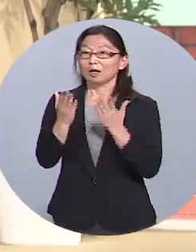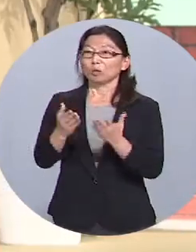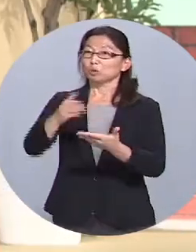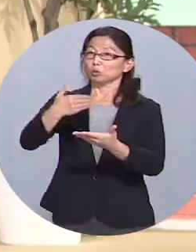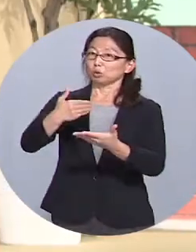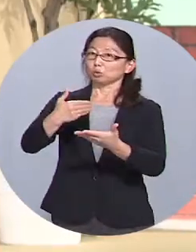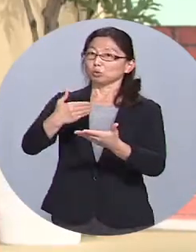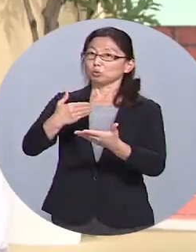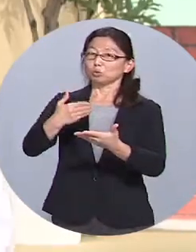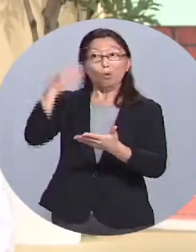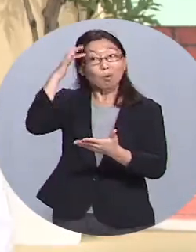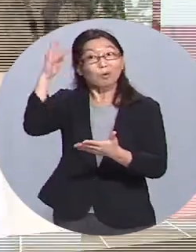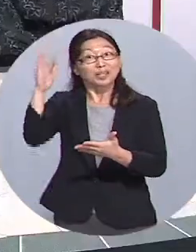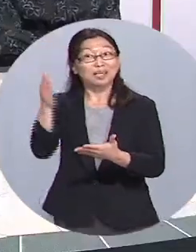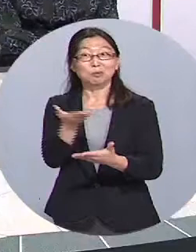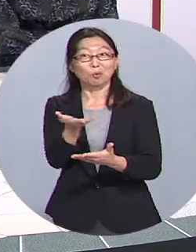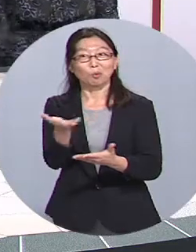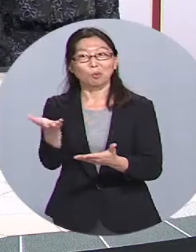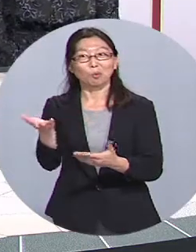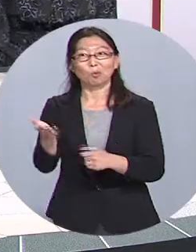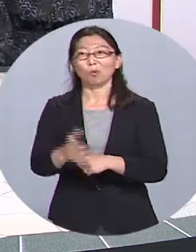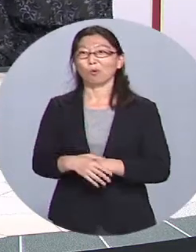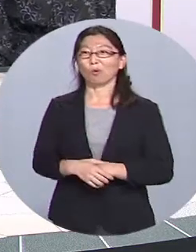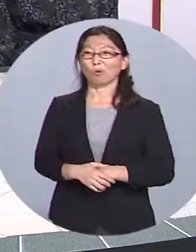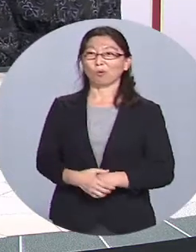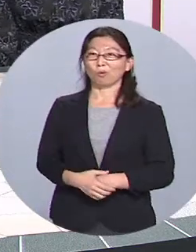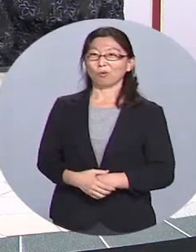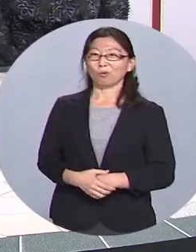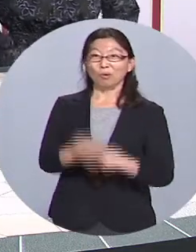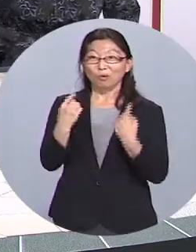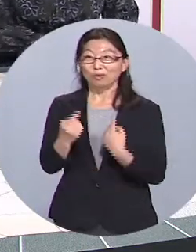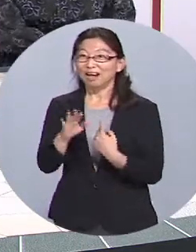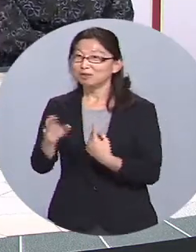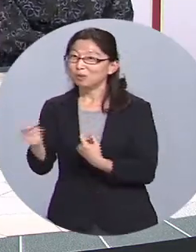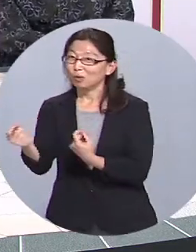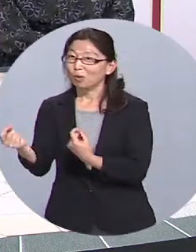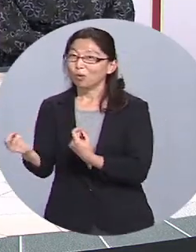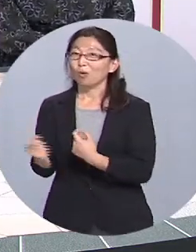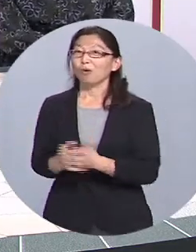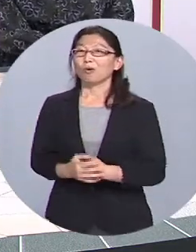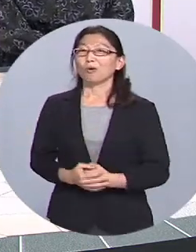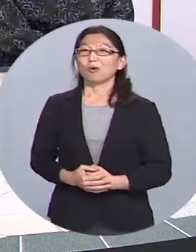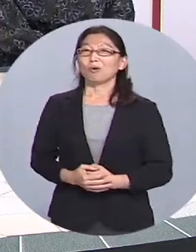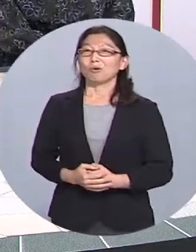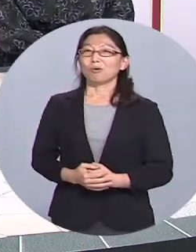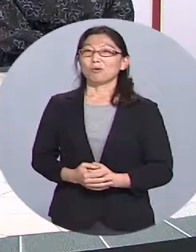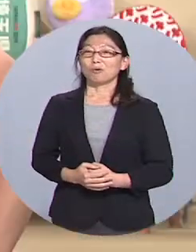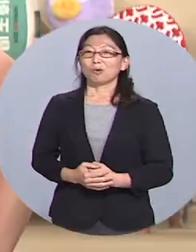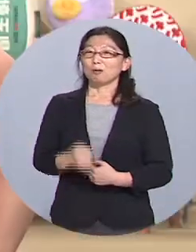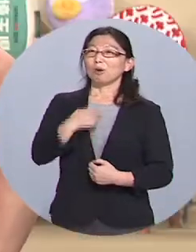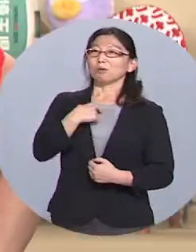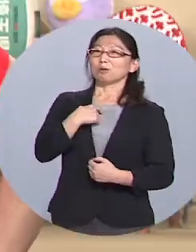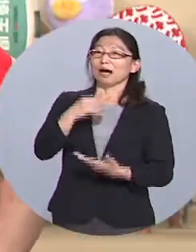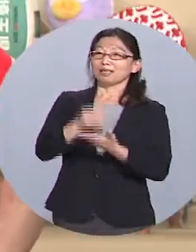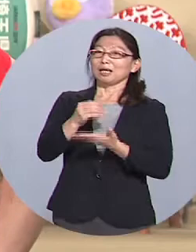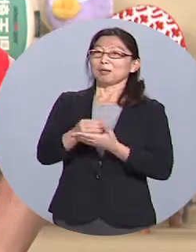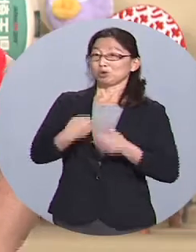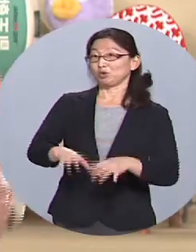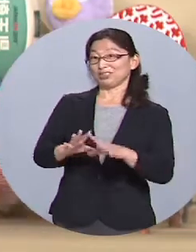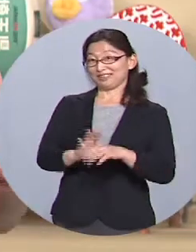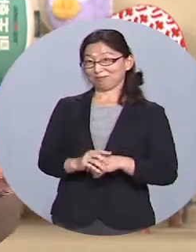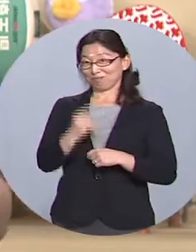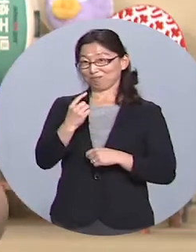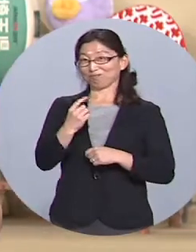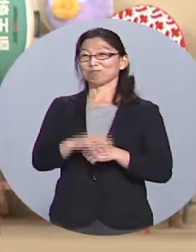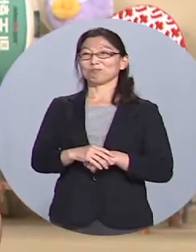食の思い出ってあると思うんですけど、それぞれ ありますね。はい、これは なんかある。 僕とかは狭山出身なんで、はい、